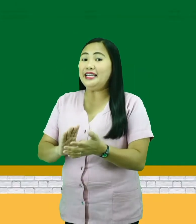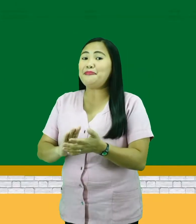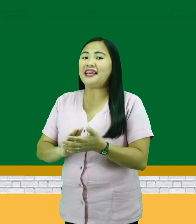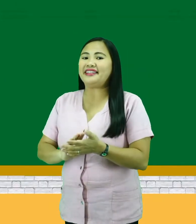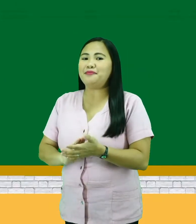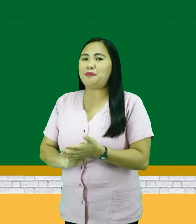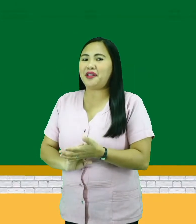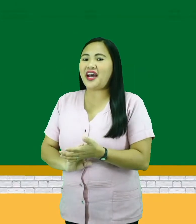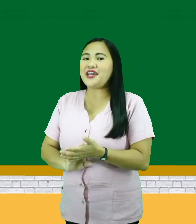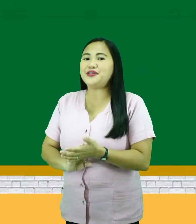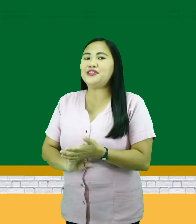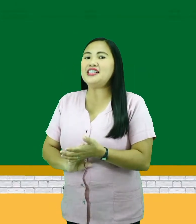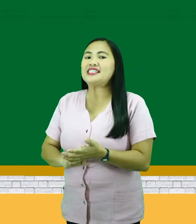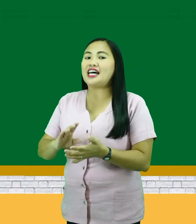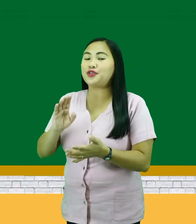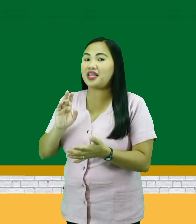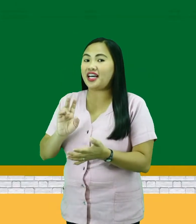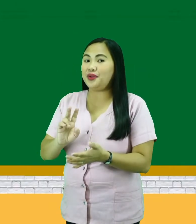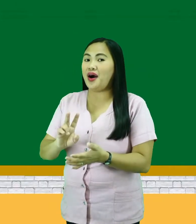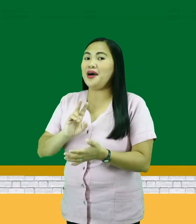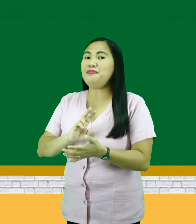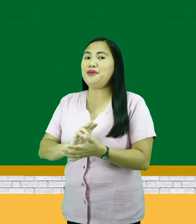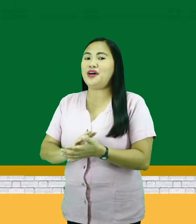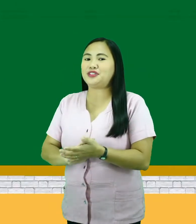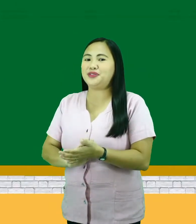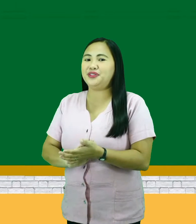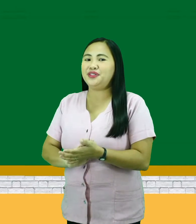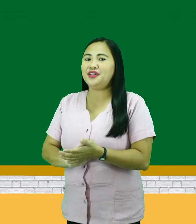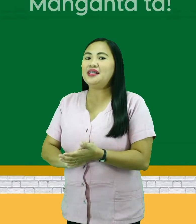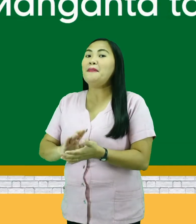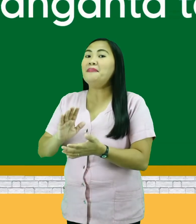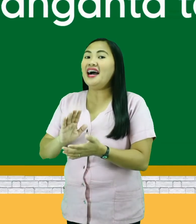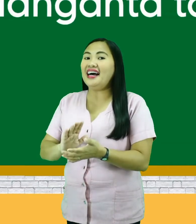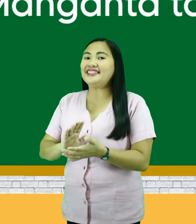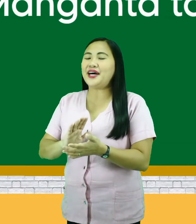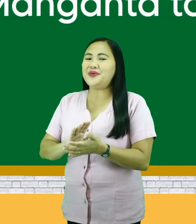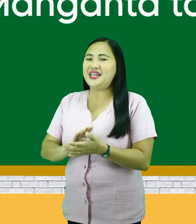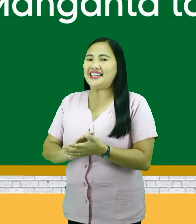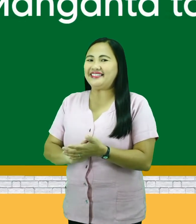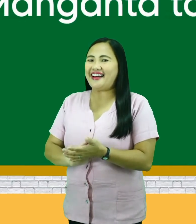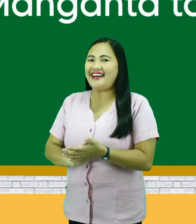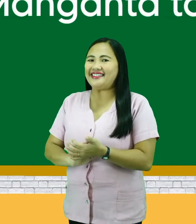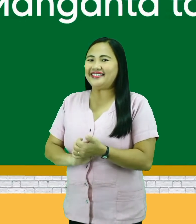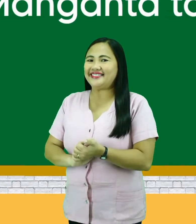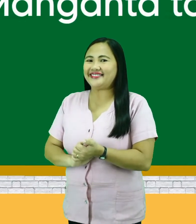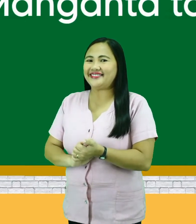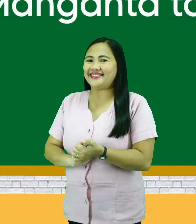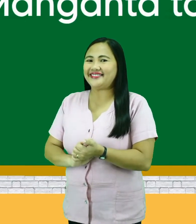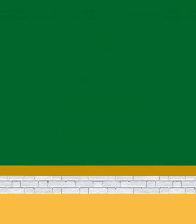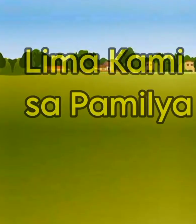Sa dili pa kita mo padayon sa atong ikaduhang buluhaton, manganta una kita!